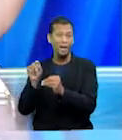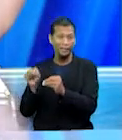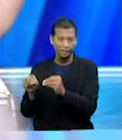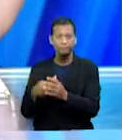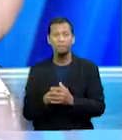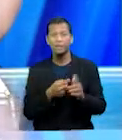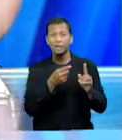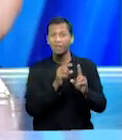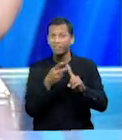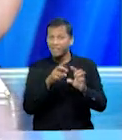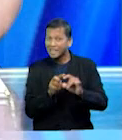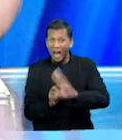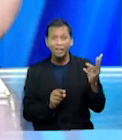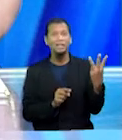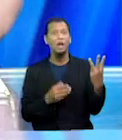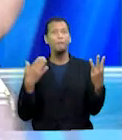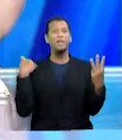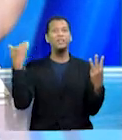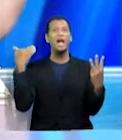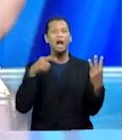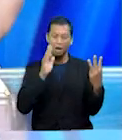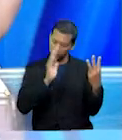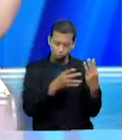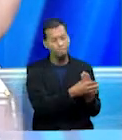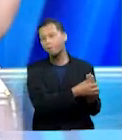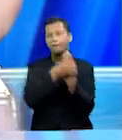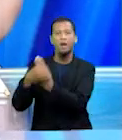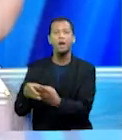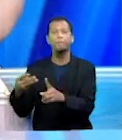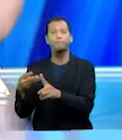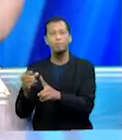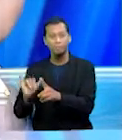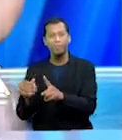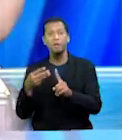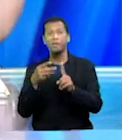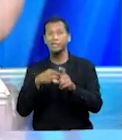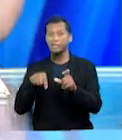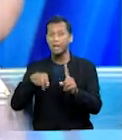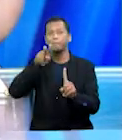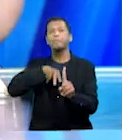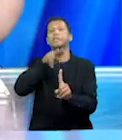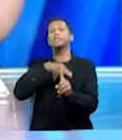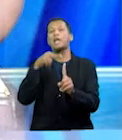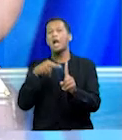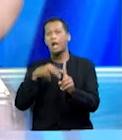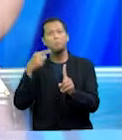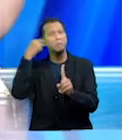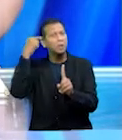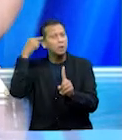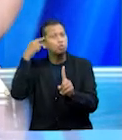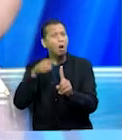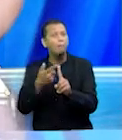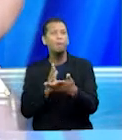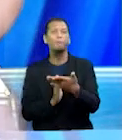tiga perwira bintang 1 juga dibawa ke Mako Brimob. Verdi Sambo akan menjalani sejumlah pemeriksaan lanjutan terkait dugaan pelanggaran olah